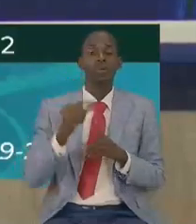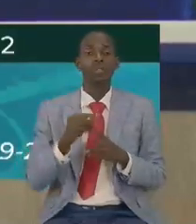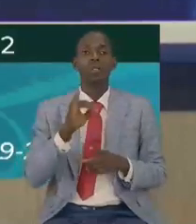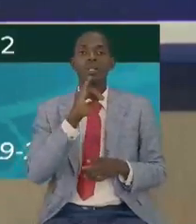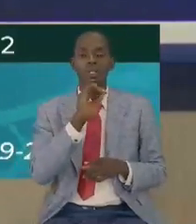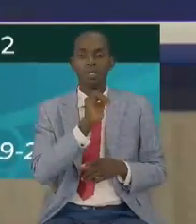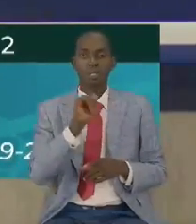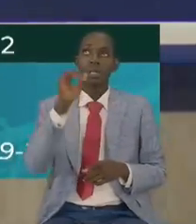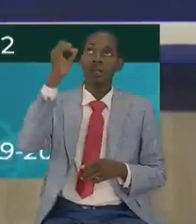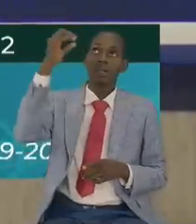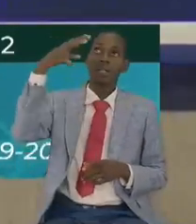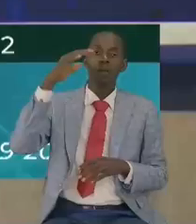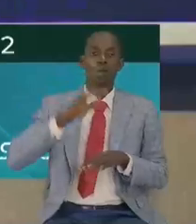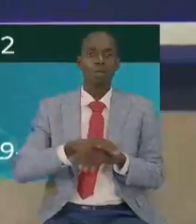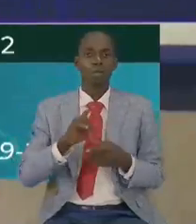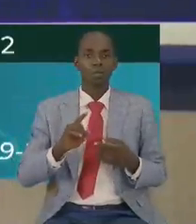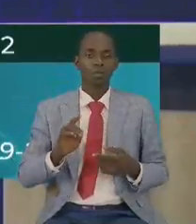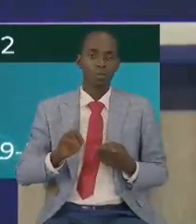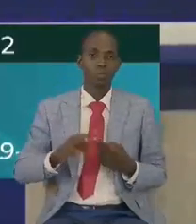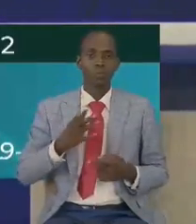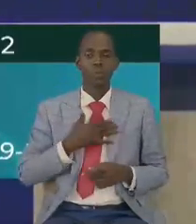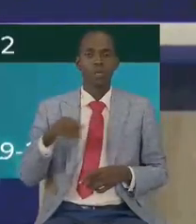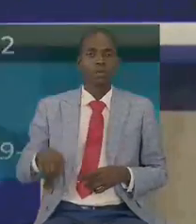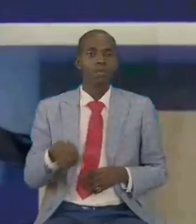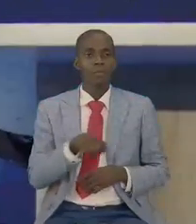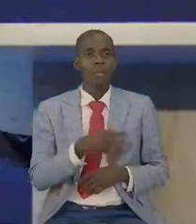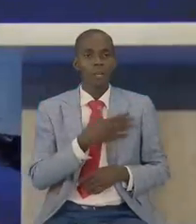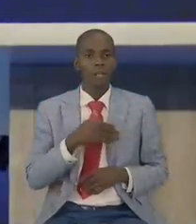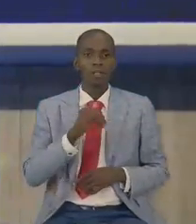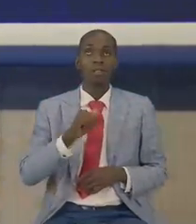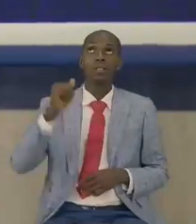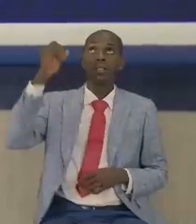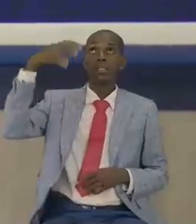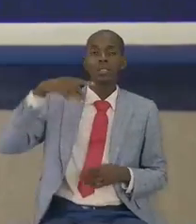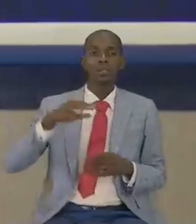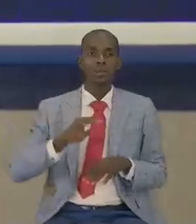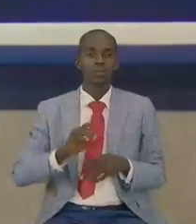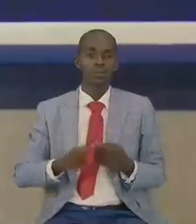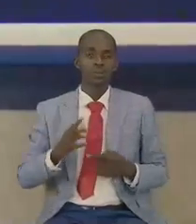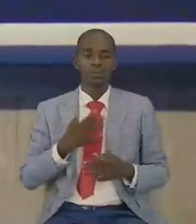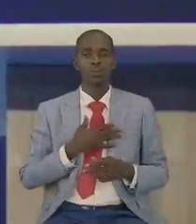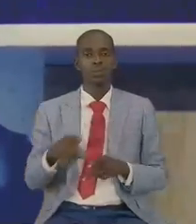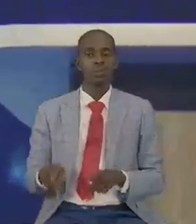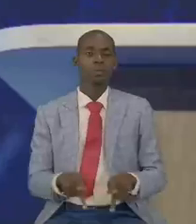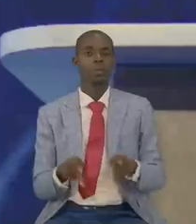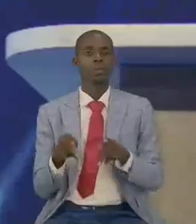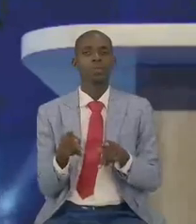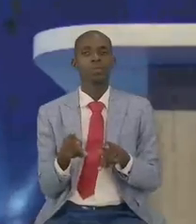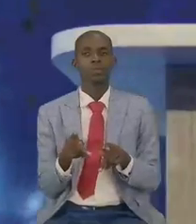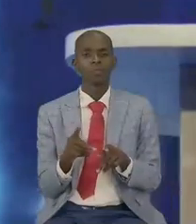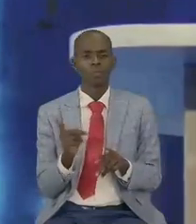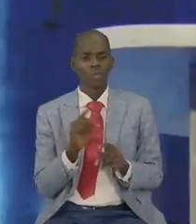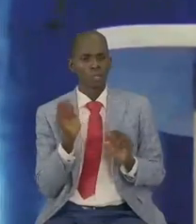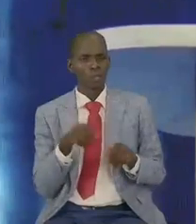Ta parole est une lampe à mes pieds et une lumière sur mon sentier. Où